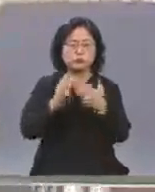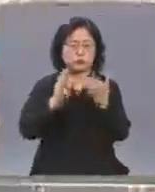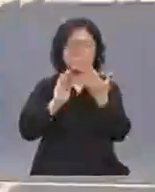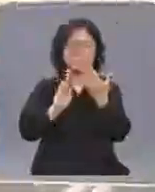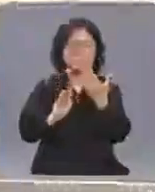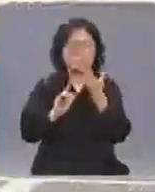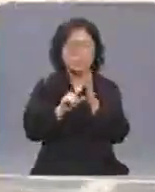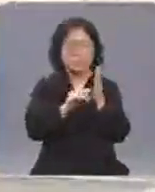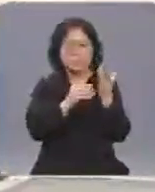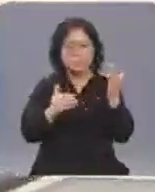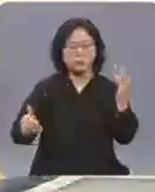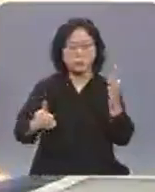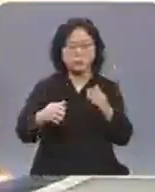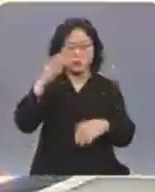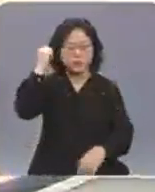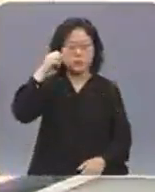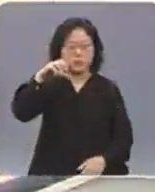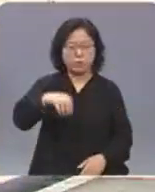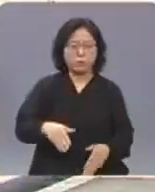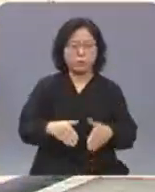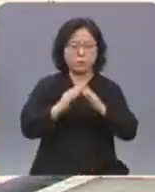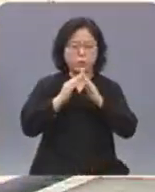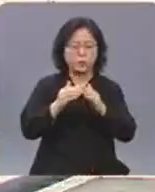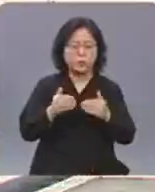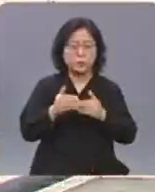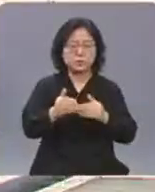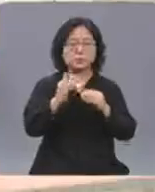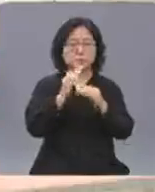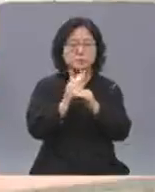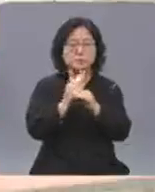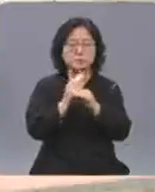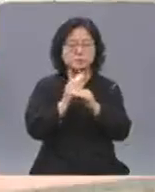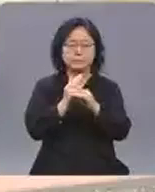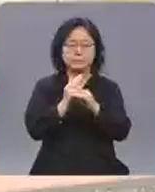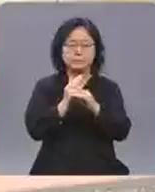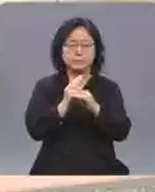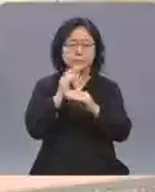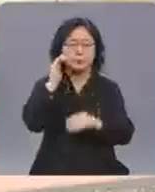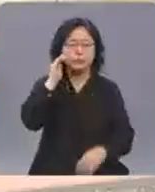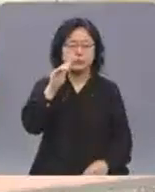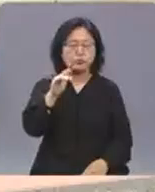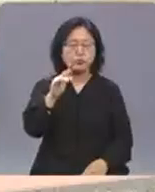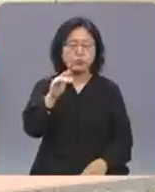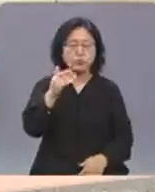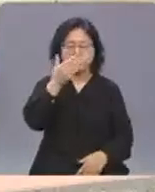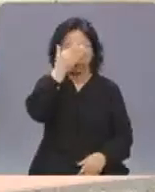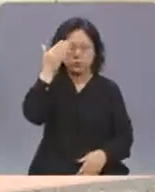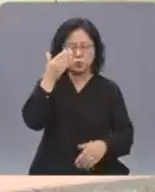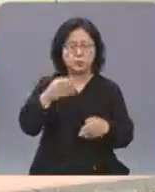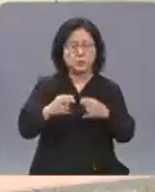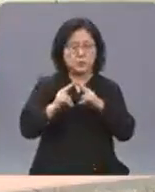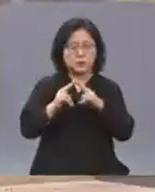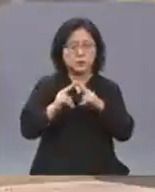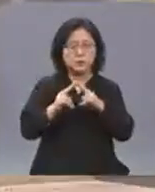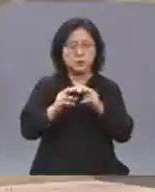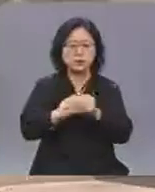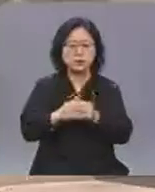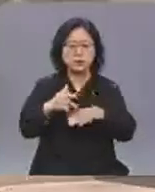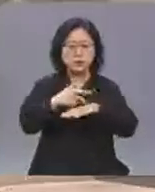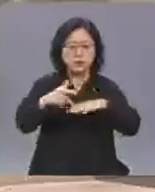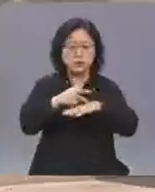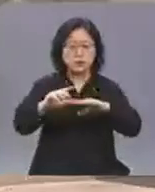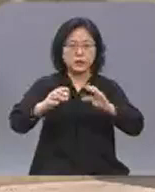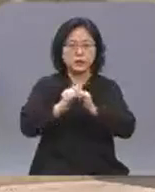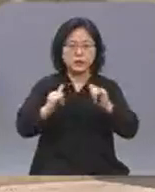사이 기업 공간 조성도 속도를 내고 있습니다 추모관과 청소년 시설이 들어서게 될